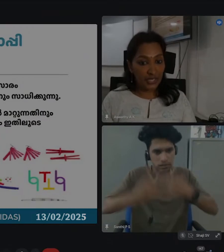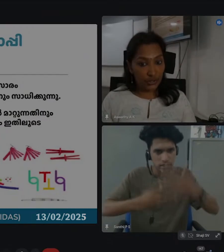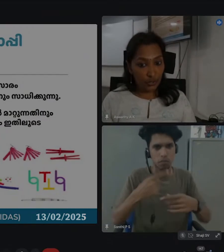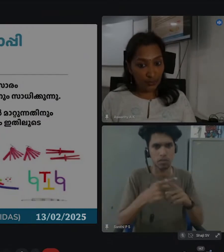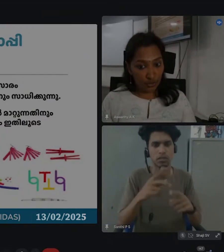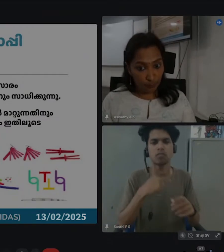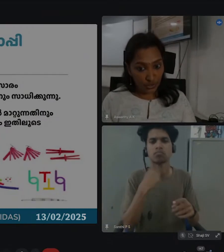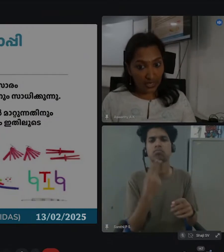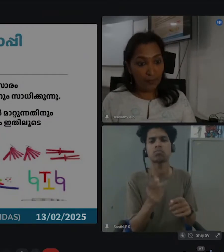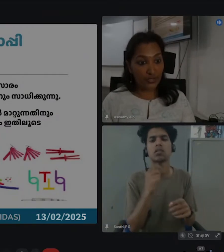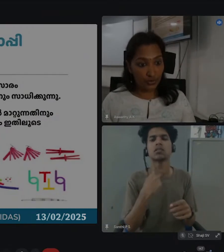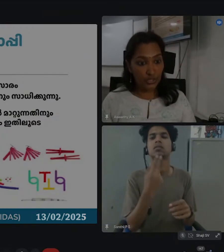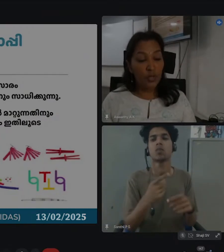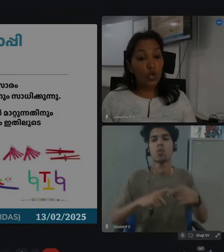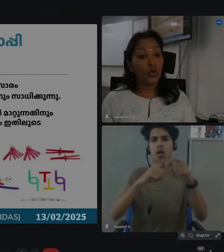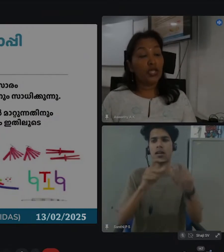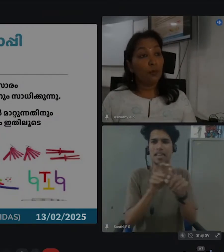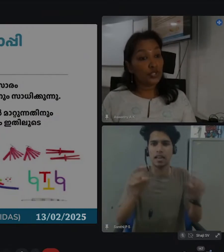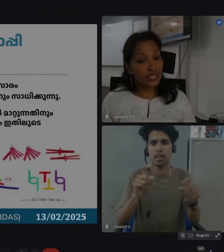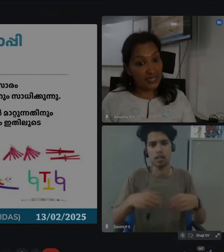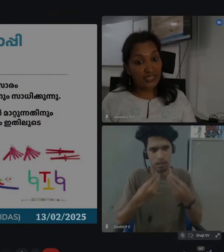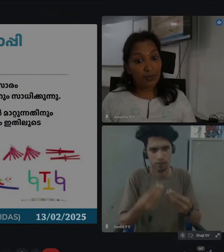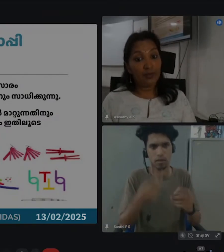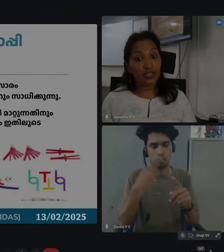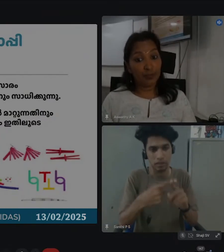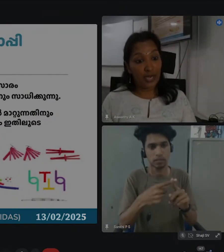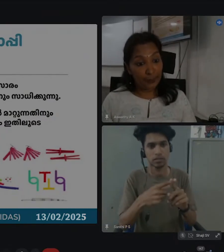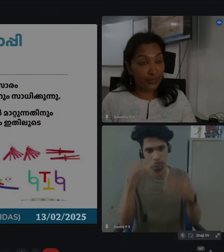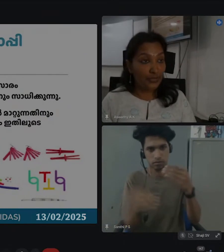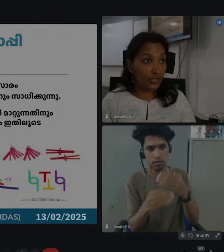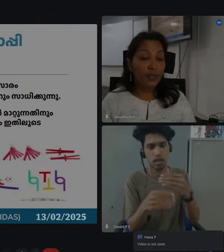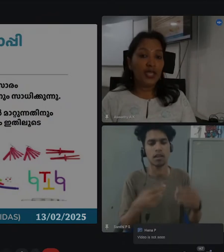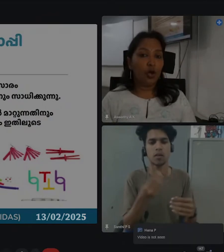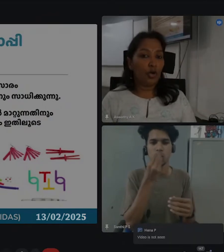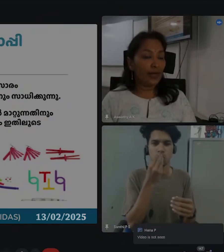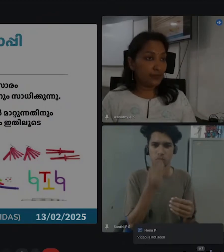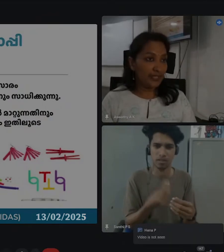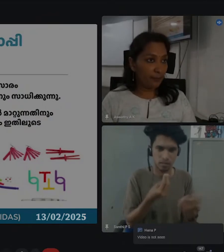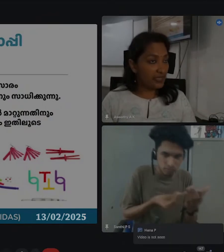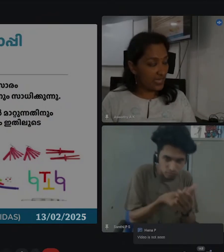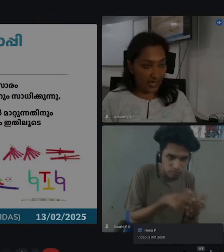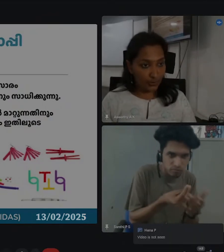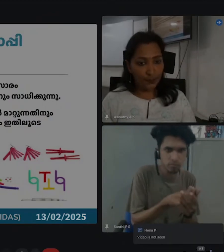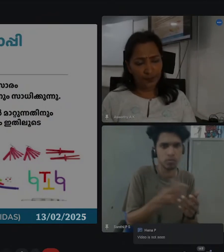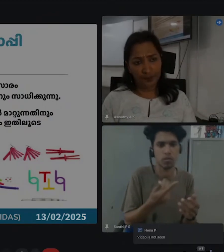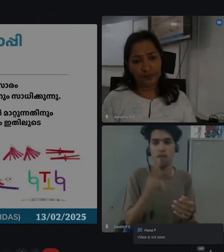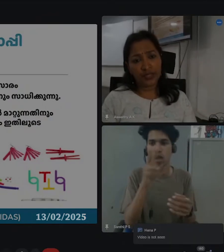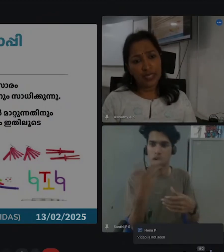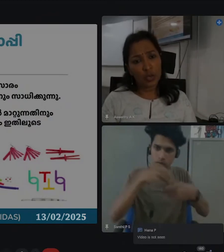ഭക്ഷണം കഴിക്കുന്നതിനുള്ള ബുദ്ധിമുട്ടുകൾ മാറ്റുന്നതിനും കൂടുതൽ പോഷക സമൃദ്ധമായ ഭക്ഷണം കഴിപ്പിക്കുന്നതിനും ഈ ഓറൽ പ്ലേസ്മെന്റ് തെറപ്പി